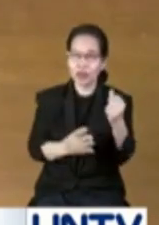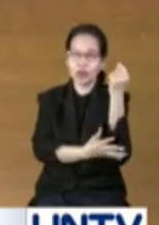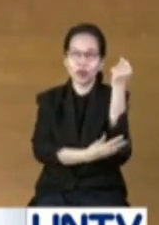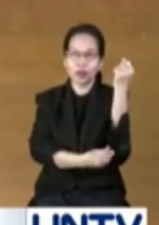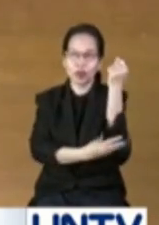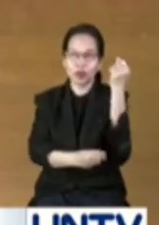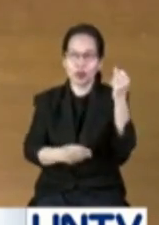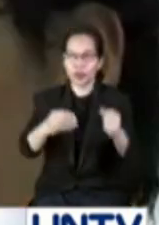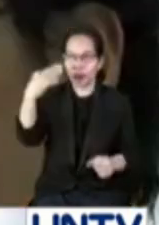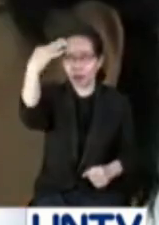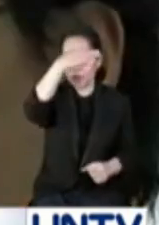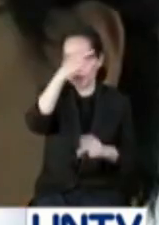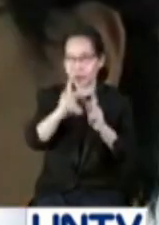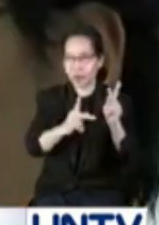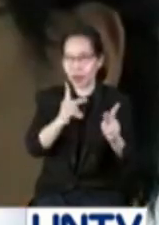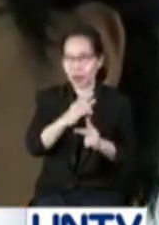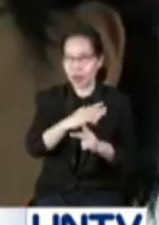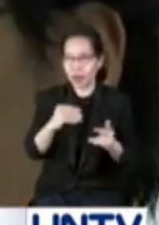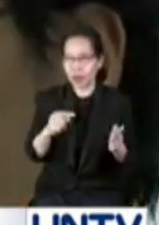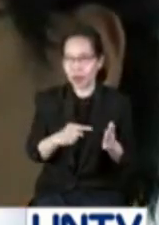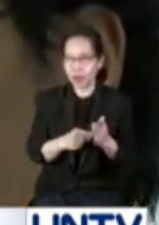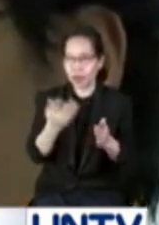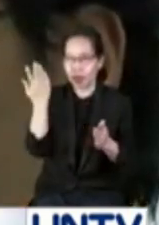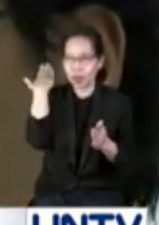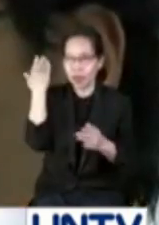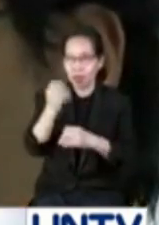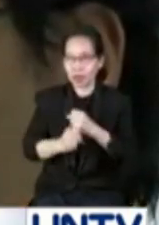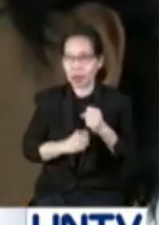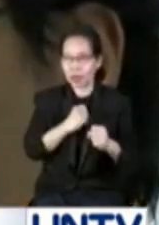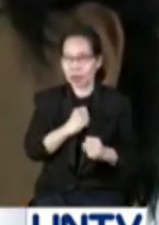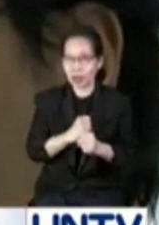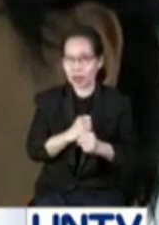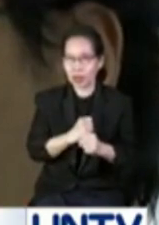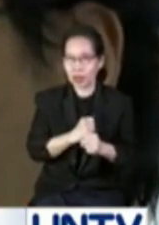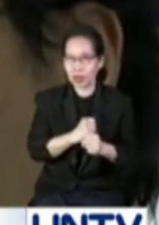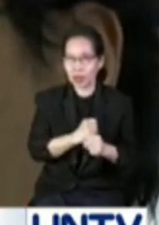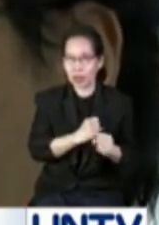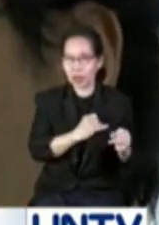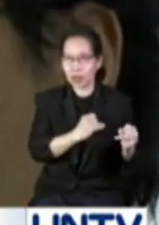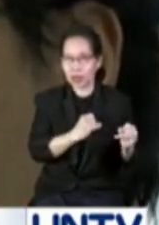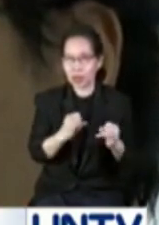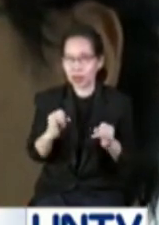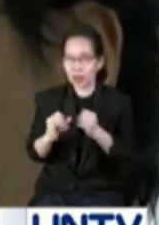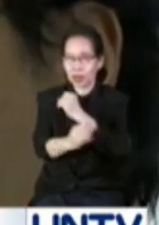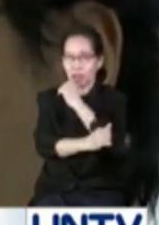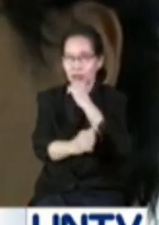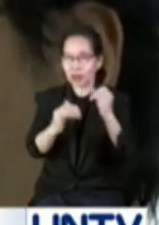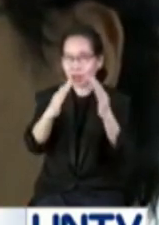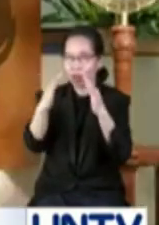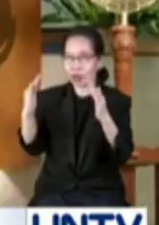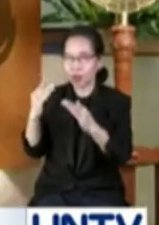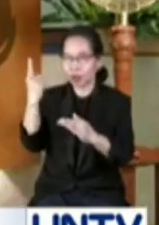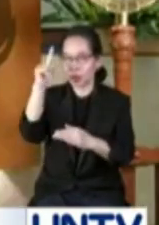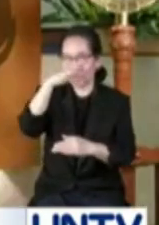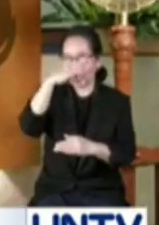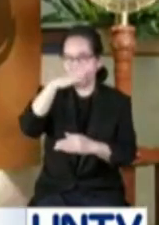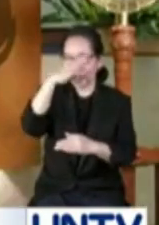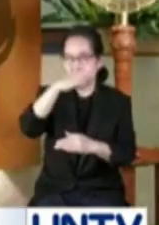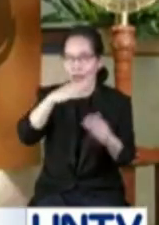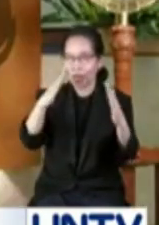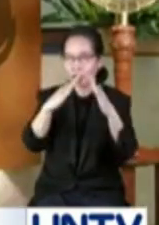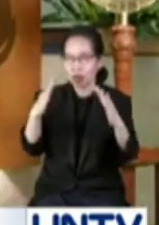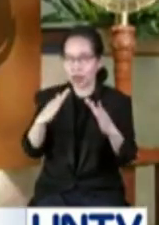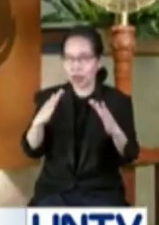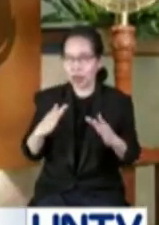kababayan. Itong nakalipas na taon, inilunsad natin ang pambansang pabahay para sa Filipino Housing Program